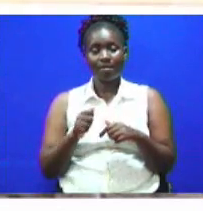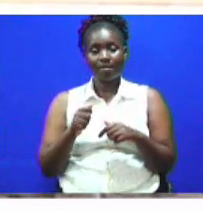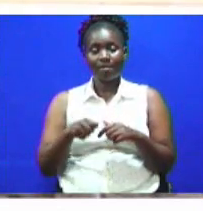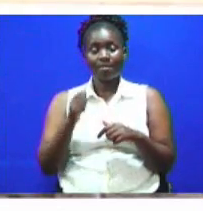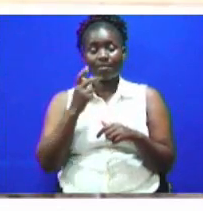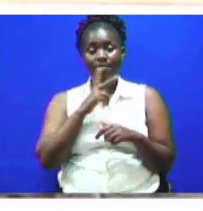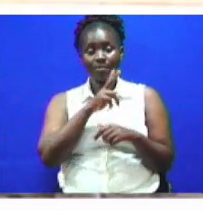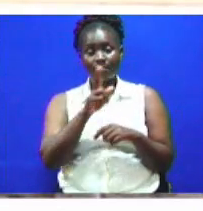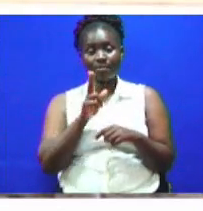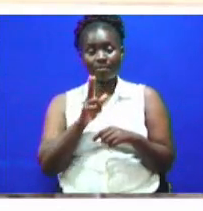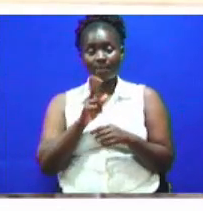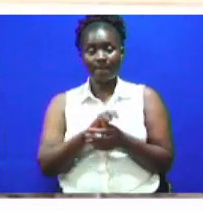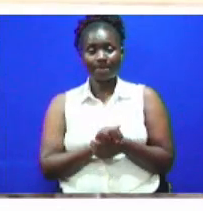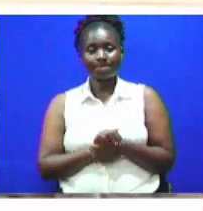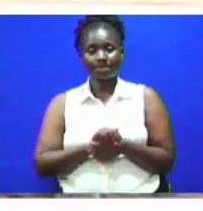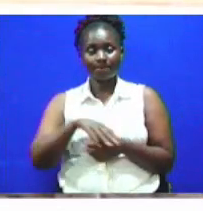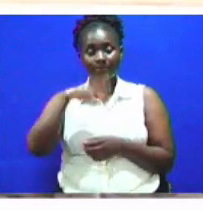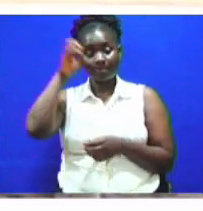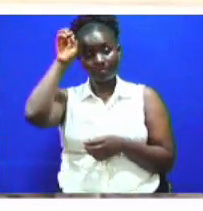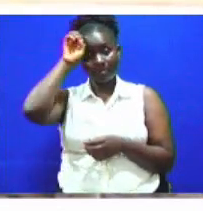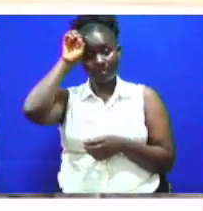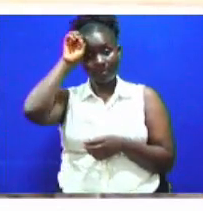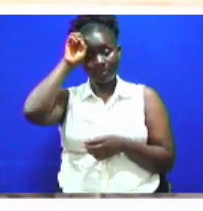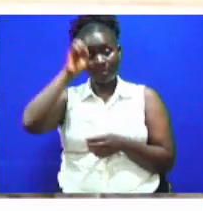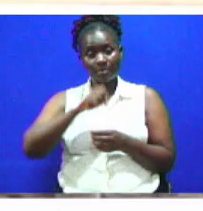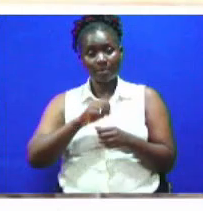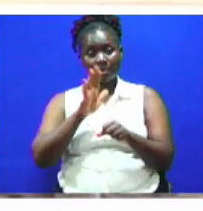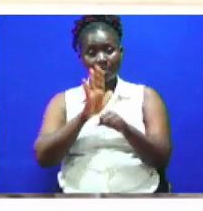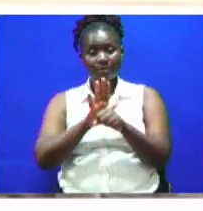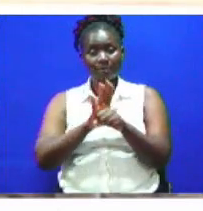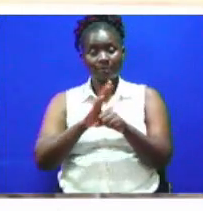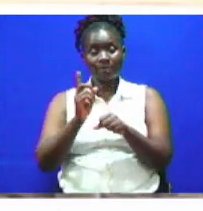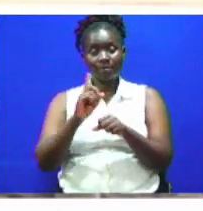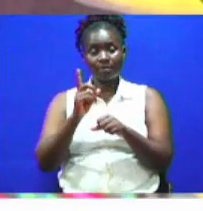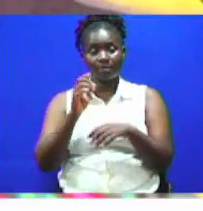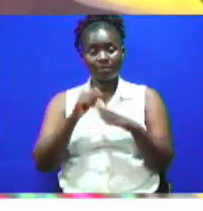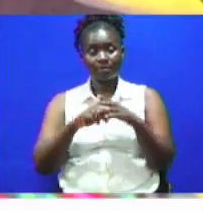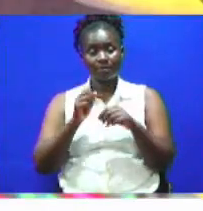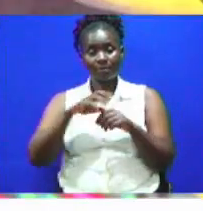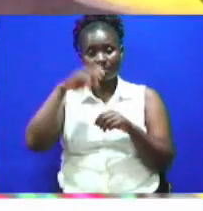baligere education mono as a ministry of education as a